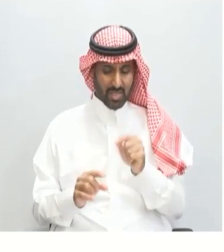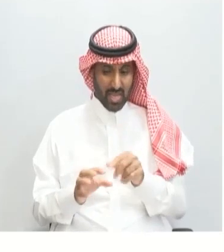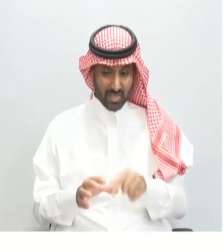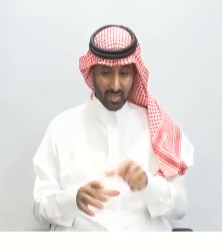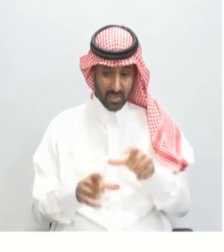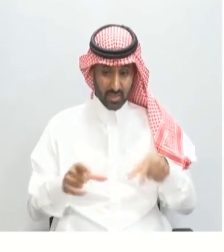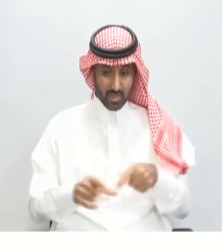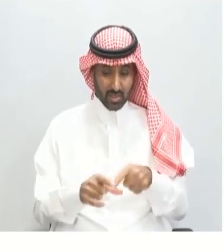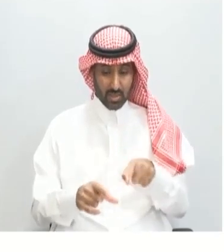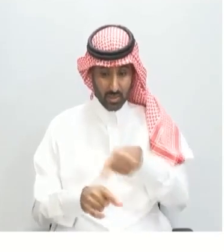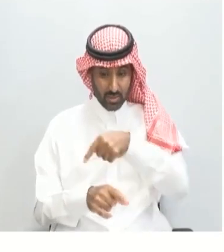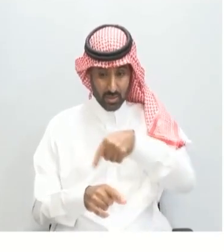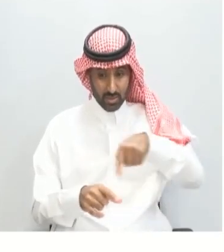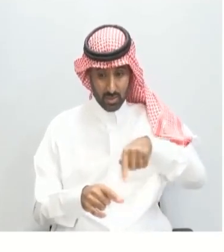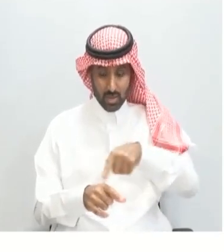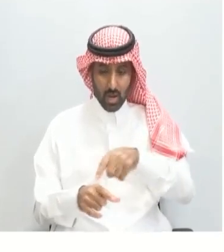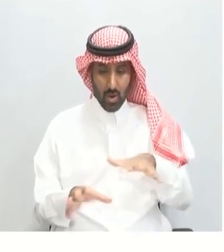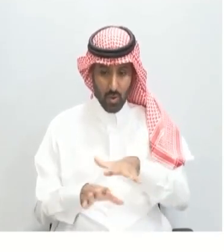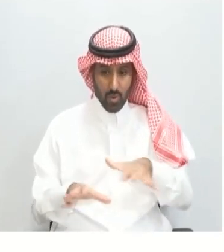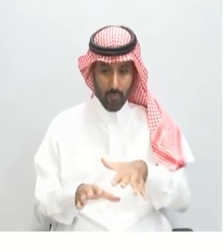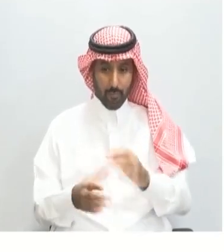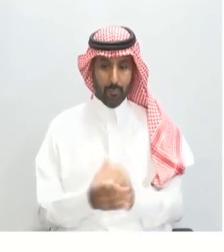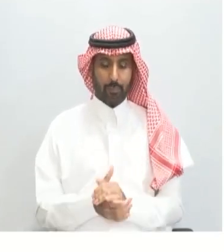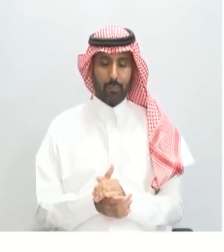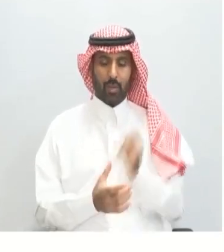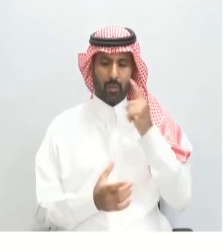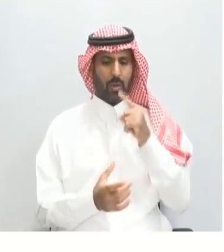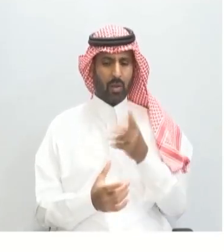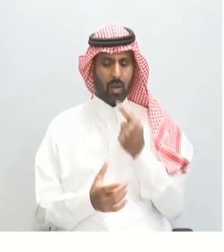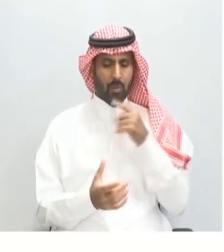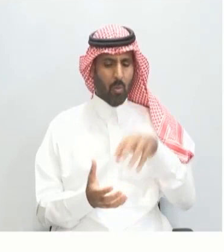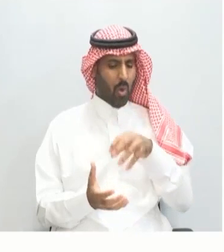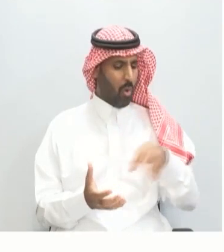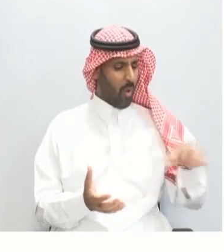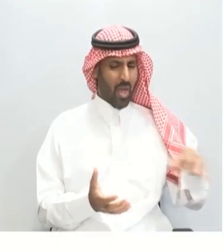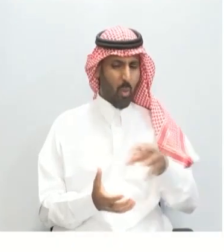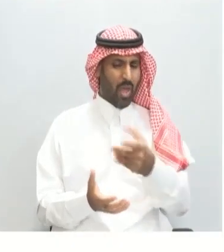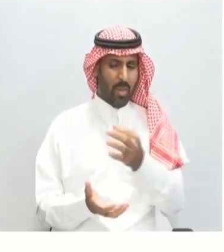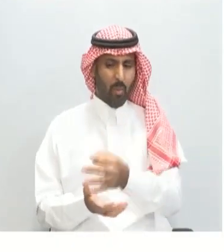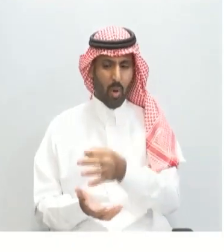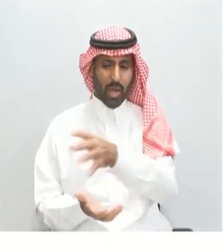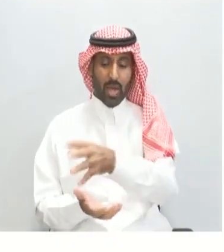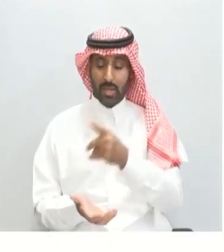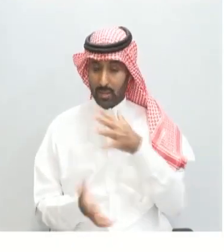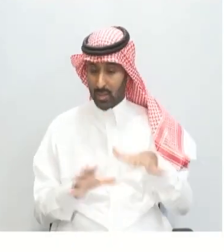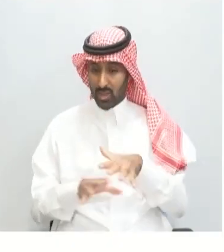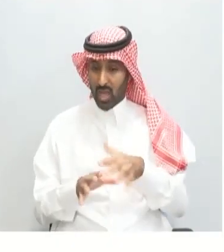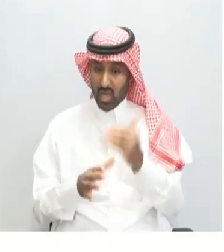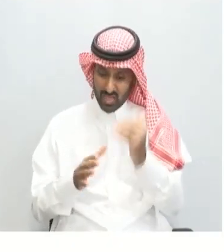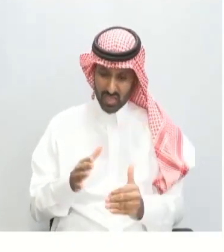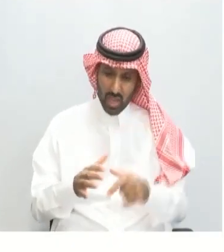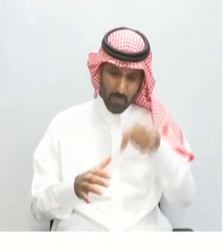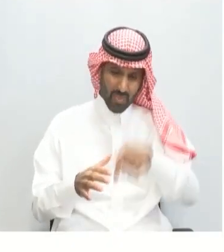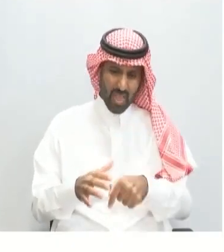ذكرت لكم اسس من خلال هذا الجهاز نستطيع معرفه موقع الزلزال وعمق